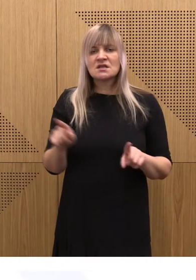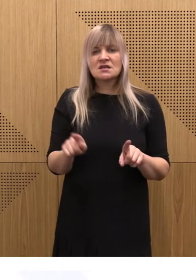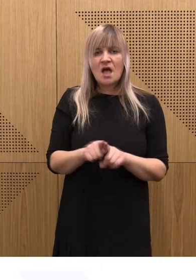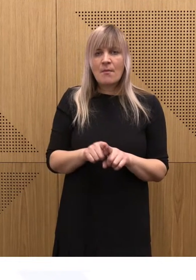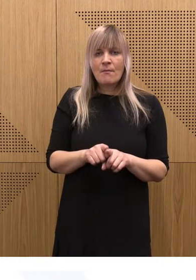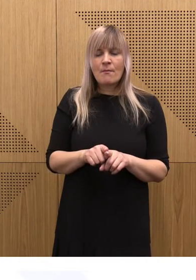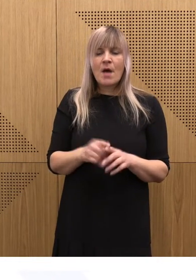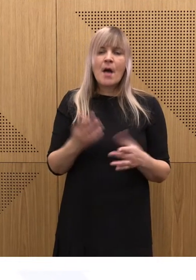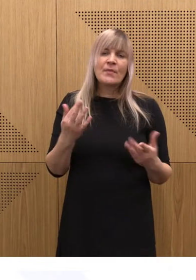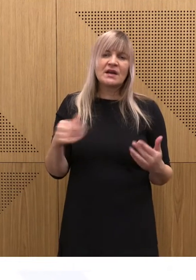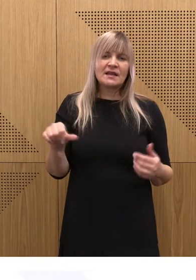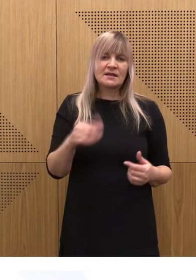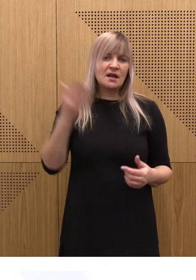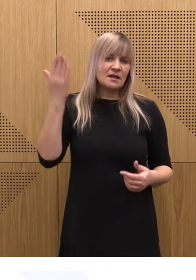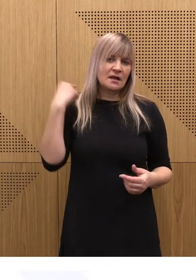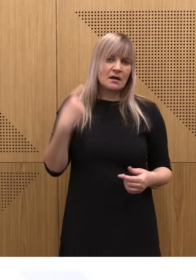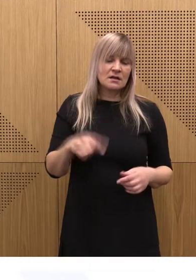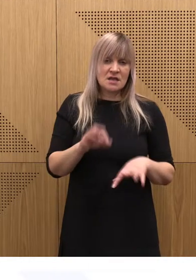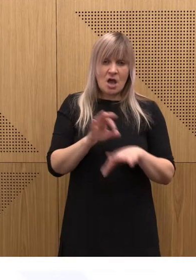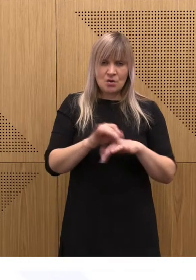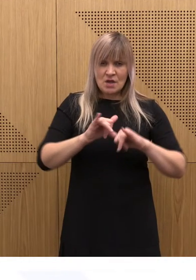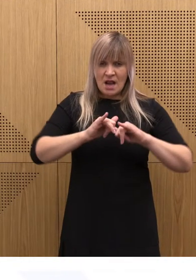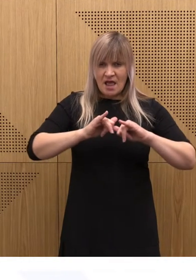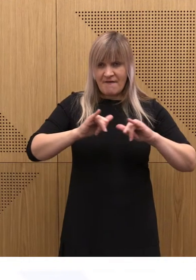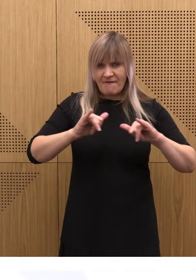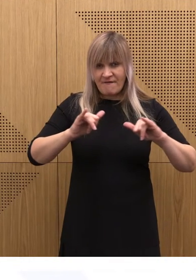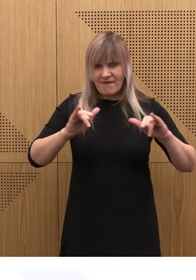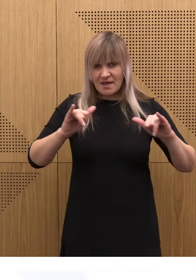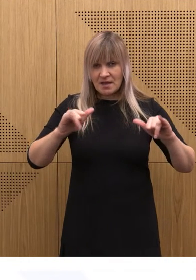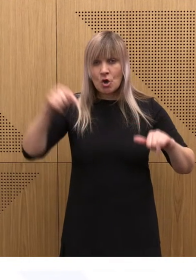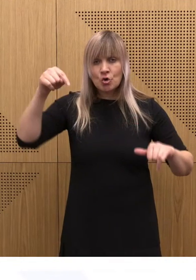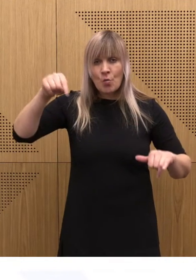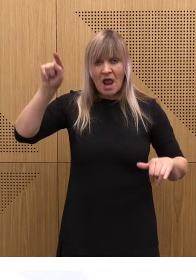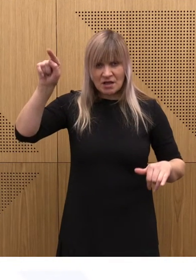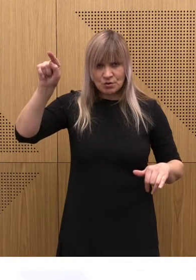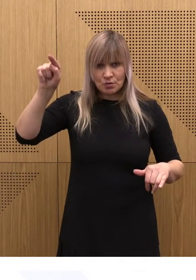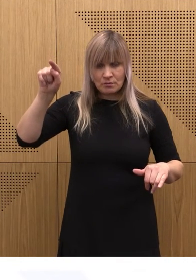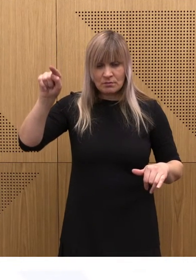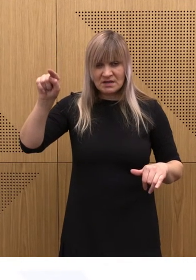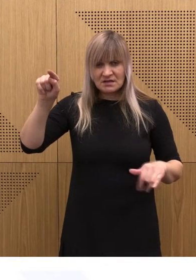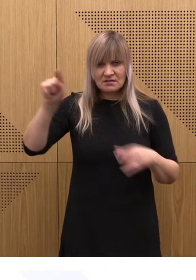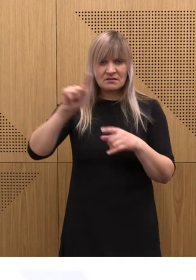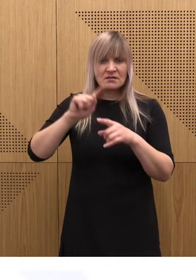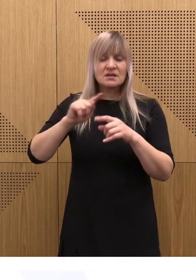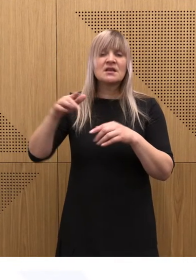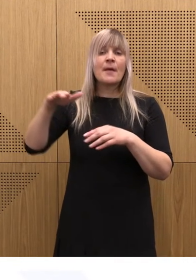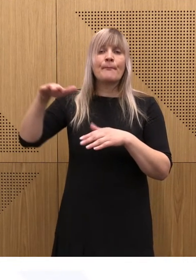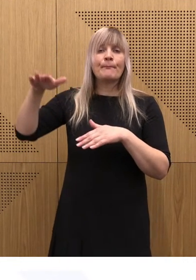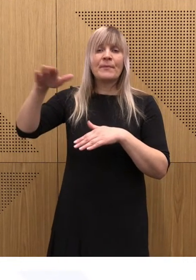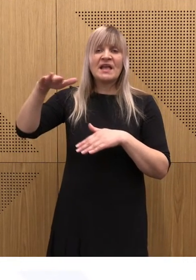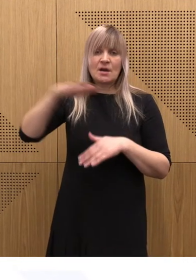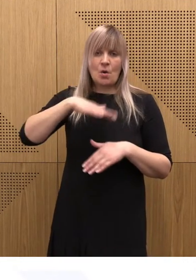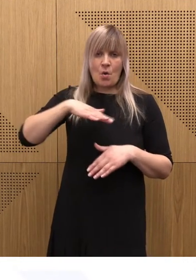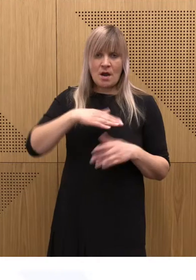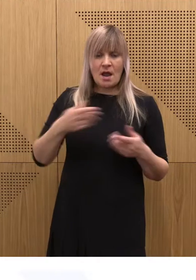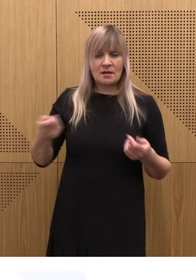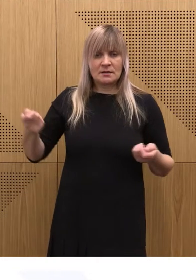nädalad tagasi oli see levik suhteliselt kõrge gümnaasiumi osas ja tehti siis ju regionaalsed